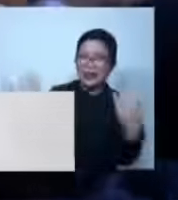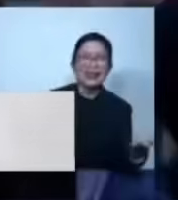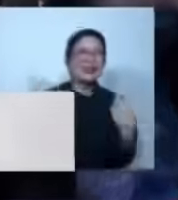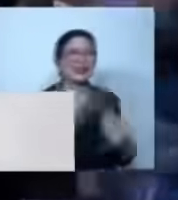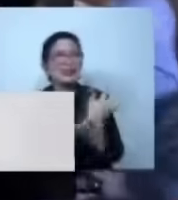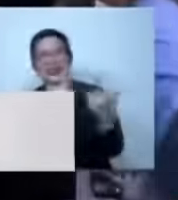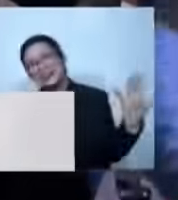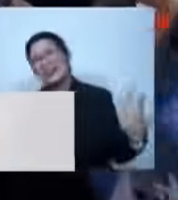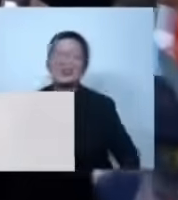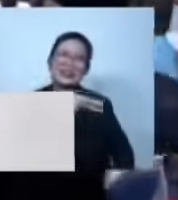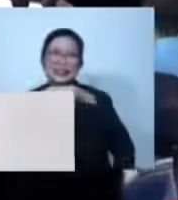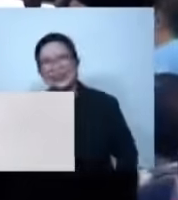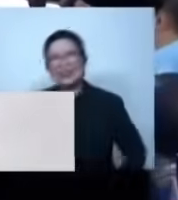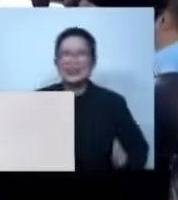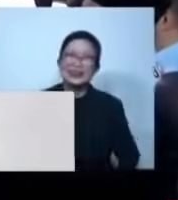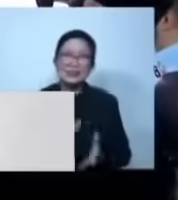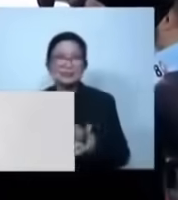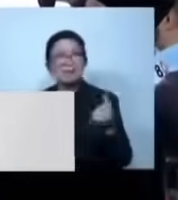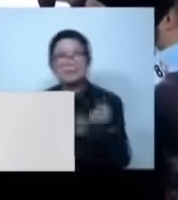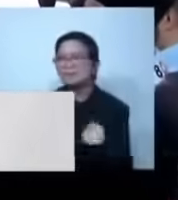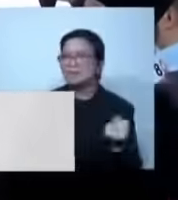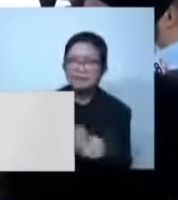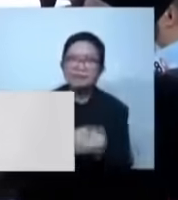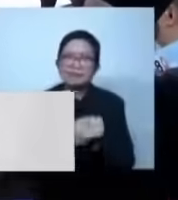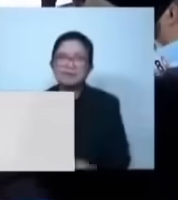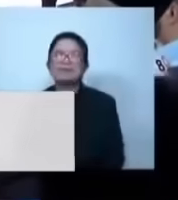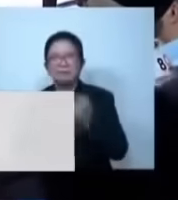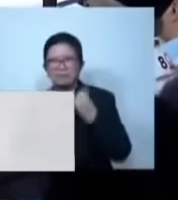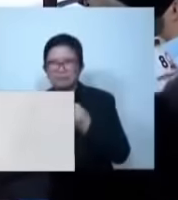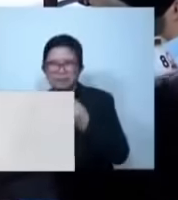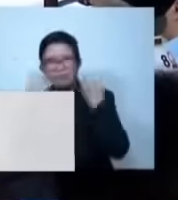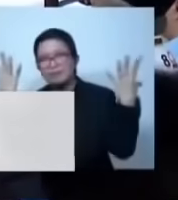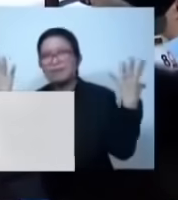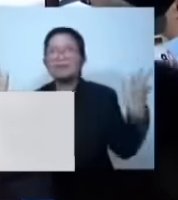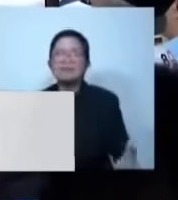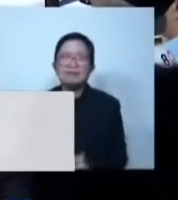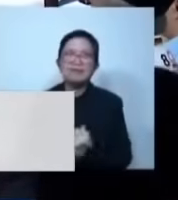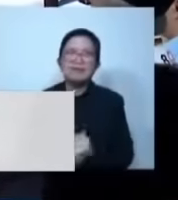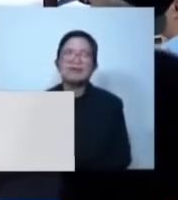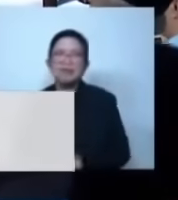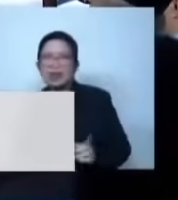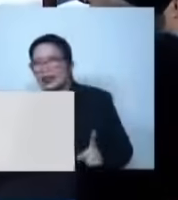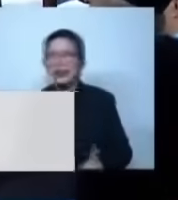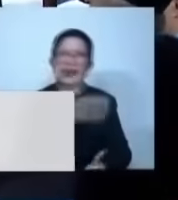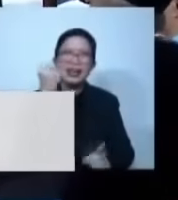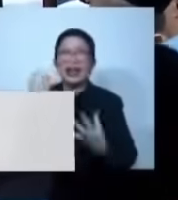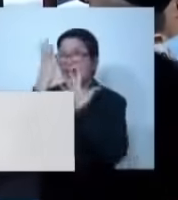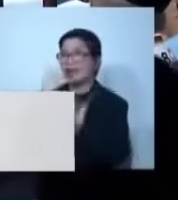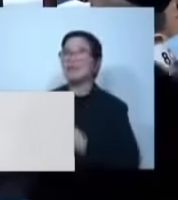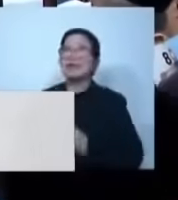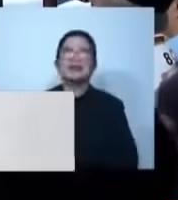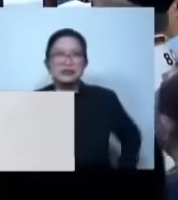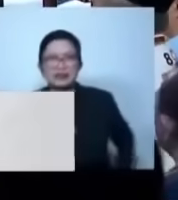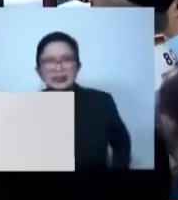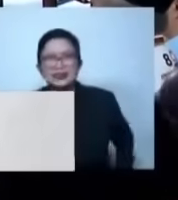Indonesia beri kontribusi nyata raik asal bersama